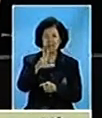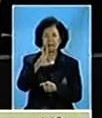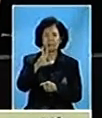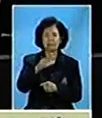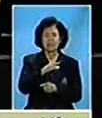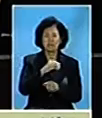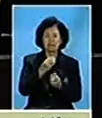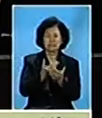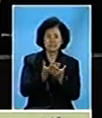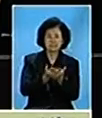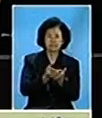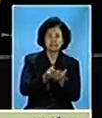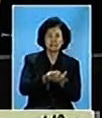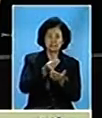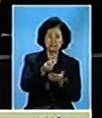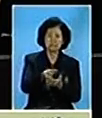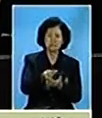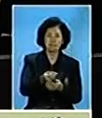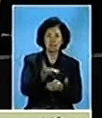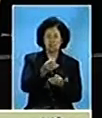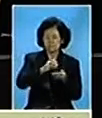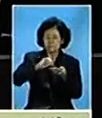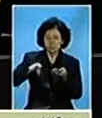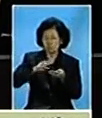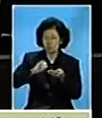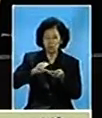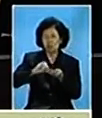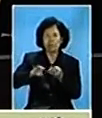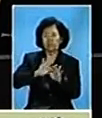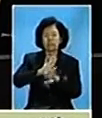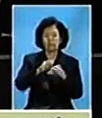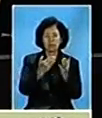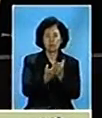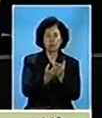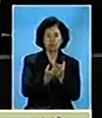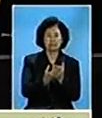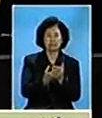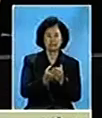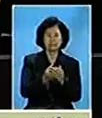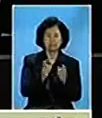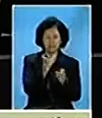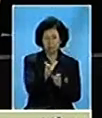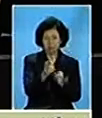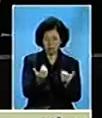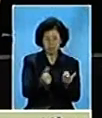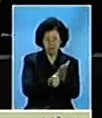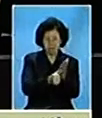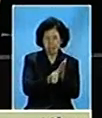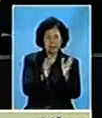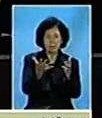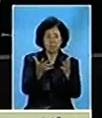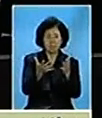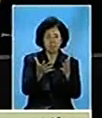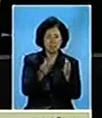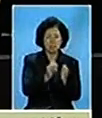าธรรมเนียมนะครับท่านธนกิจได้ถอนหมดนะครับเพราะฉะนั้นในวรรคนี้ก็จะไม่มีการแก้ไขนะครับผมก็จะไปที่วรรค